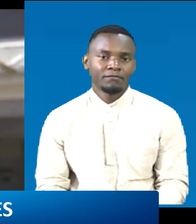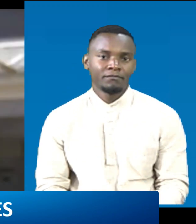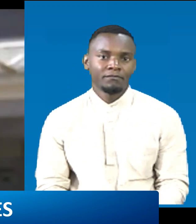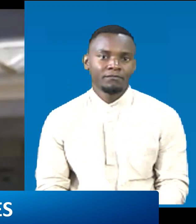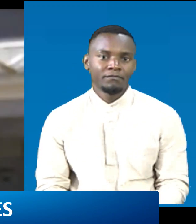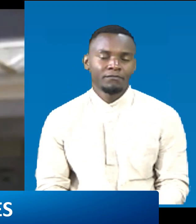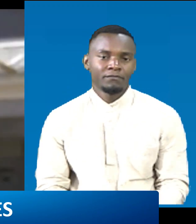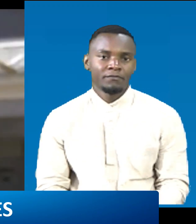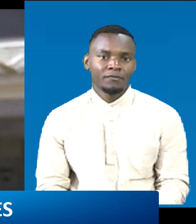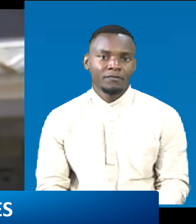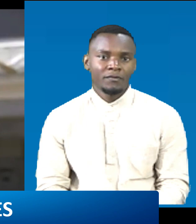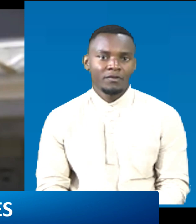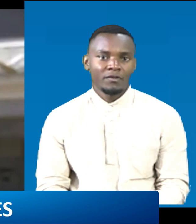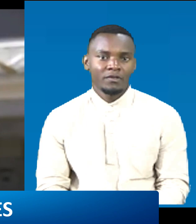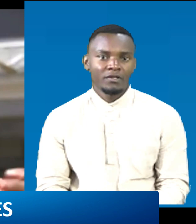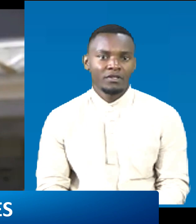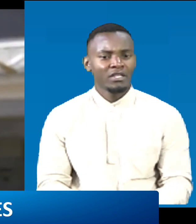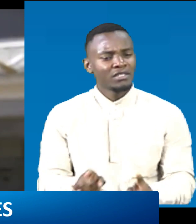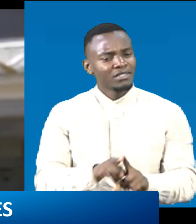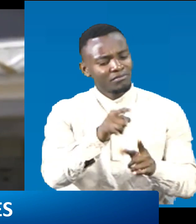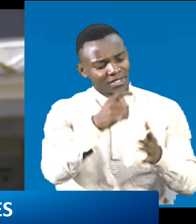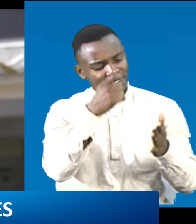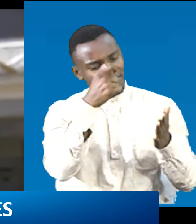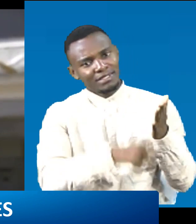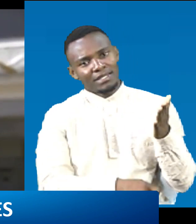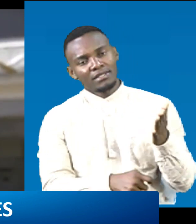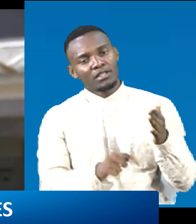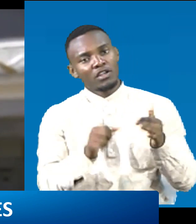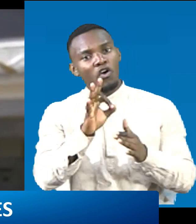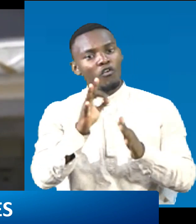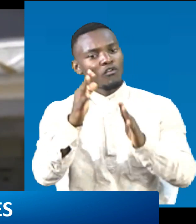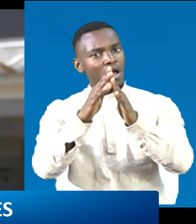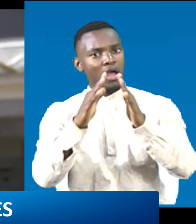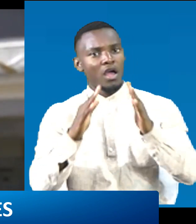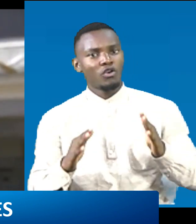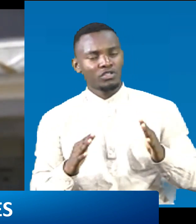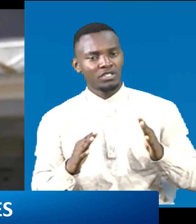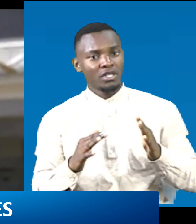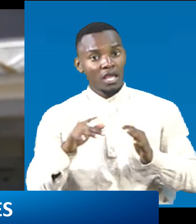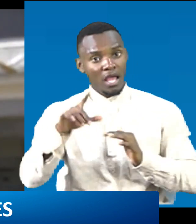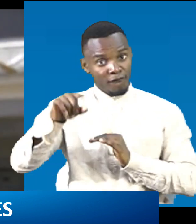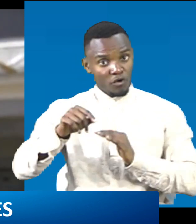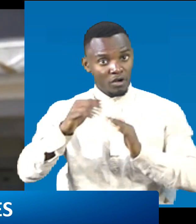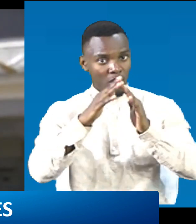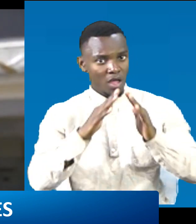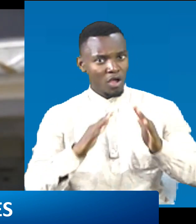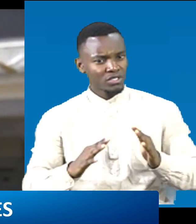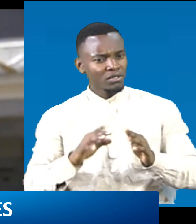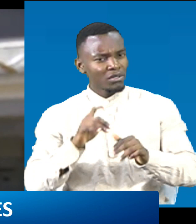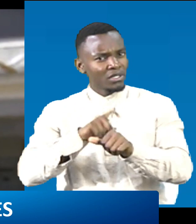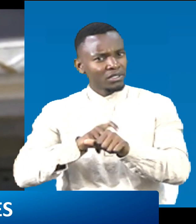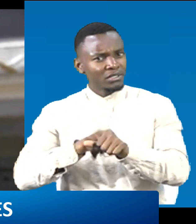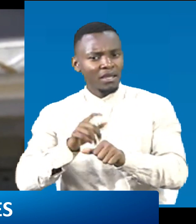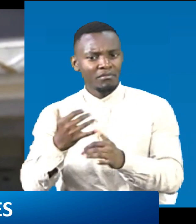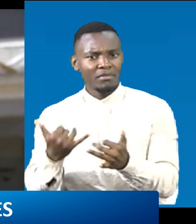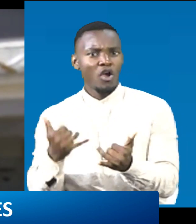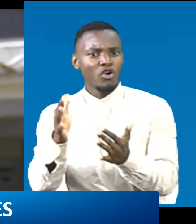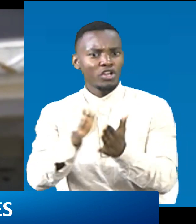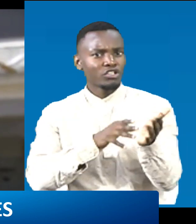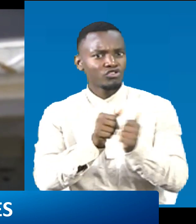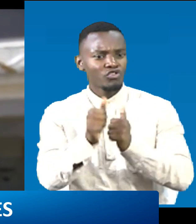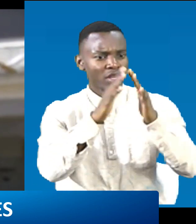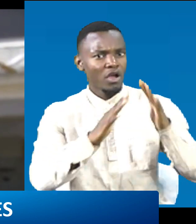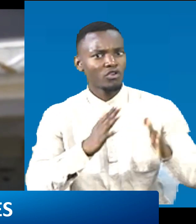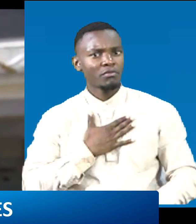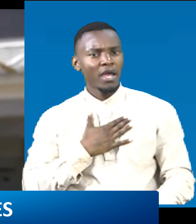Taxed. Hiyo levy ya mbado ya housing, ya affordable housing. Wakati umeniangushia nyumba yangu, nimespend